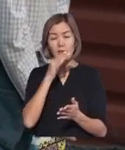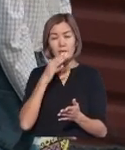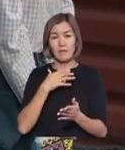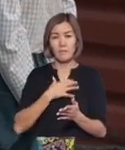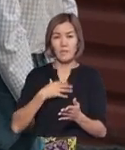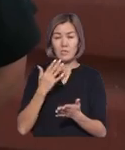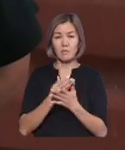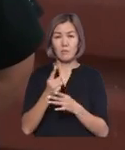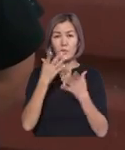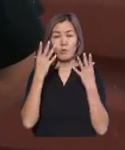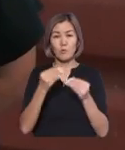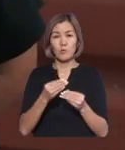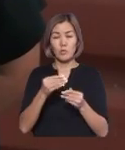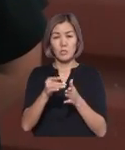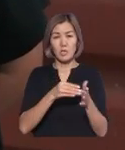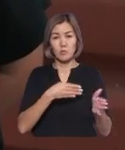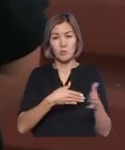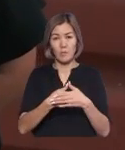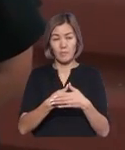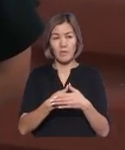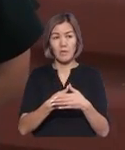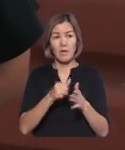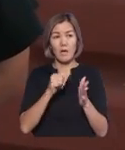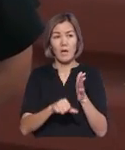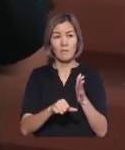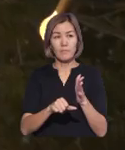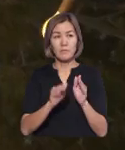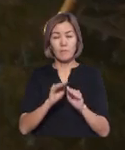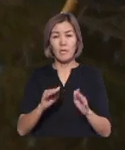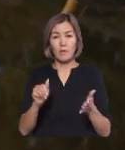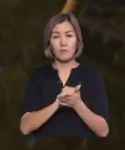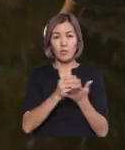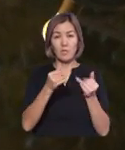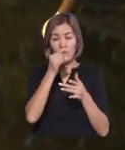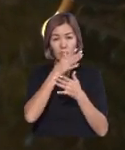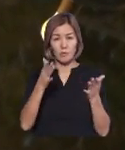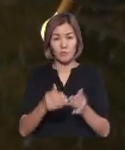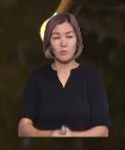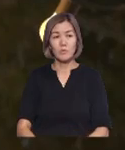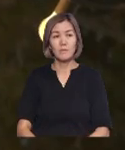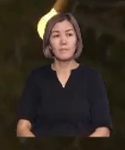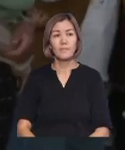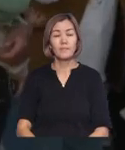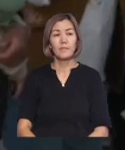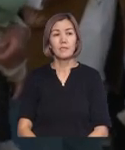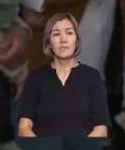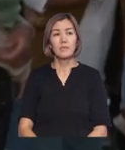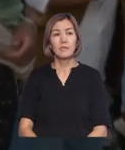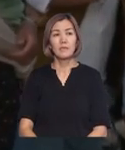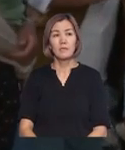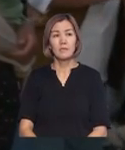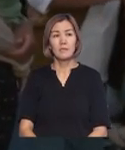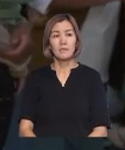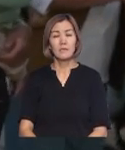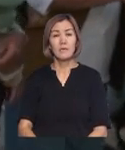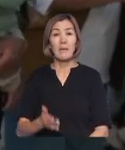ішінде еш ескертусіз жабылған мекемеден 60-қа жуық тұрғын баласының құжатын ала алмай дал болған. У меня ребенок ходит в BBC-те один